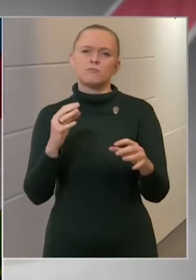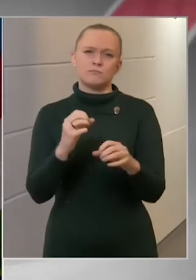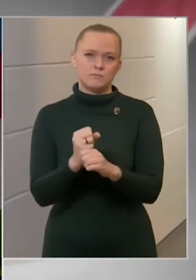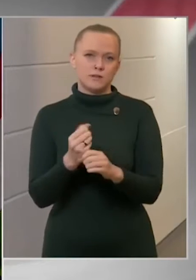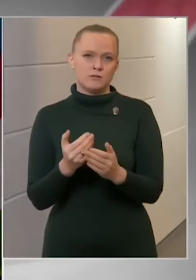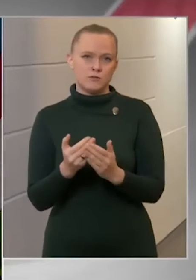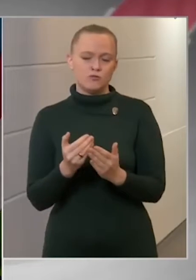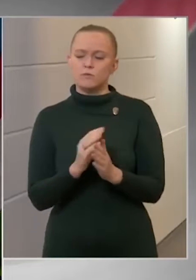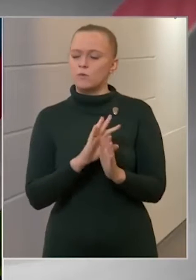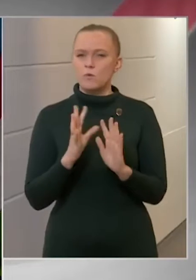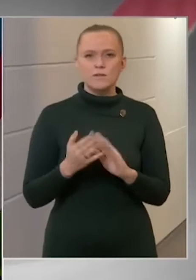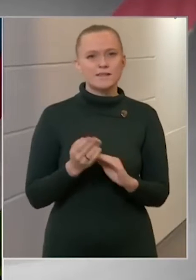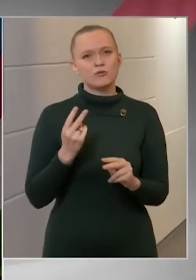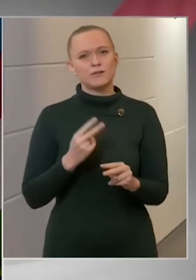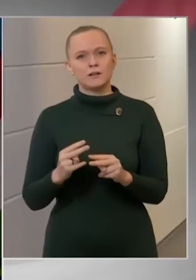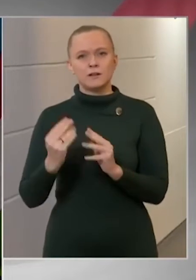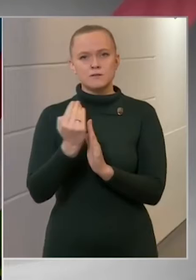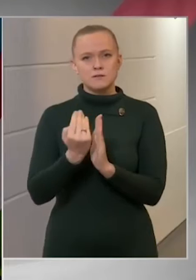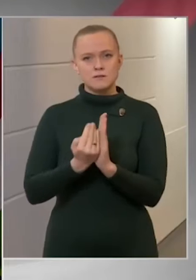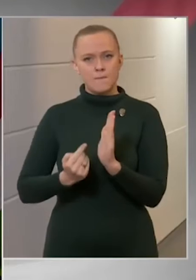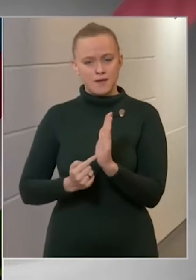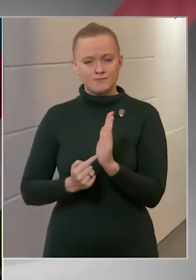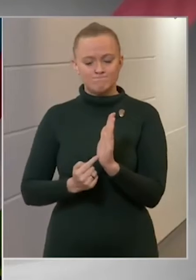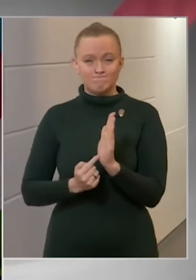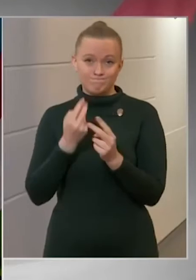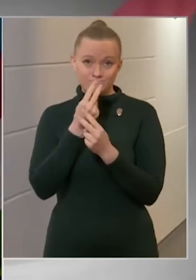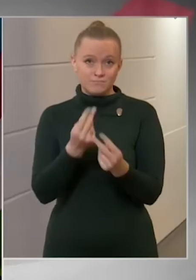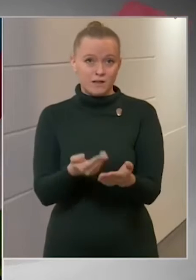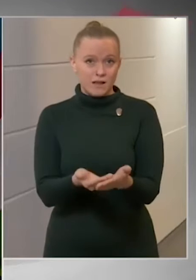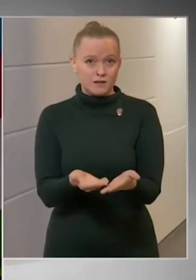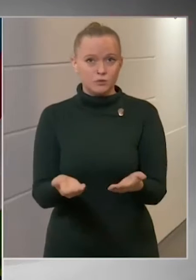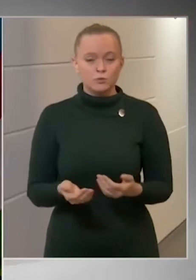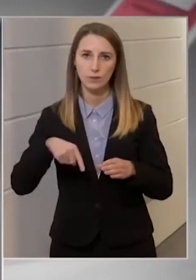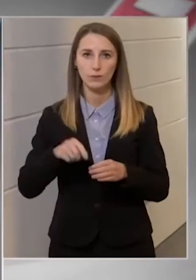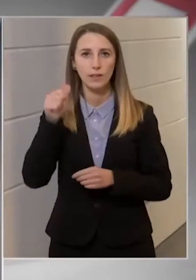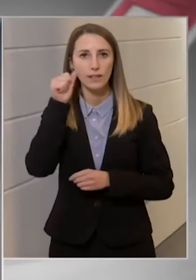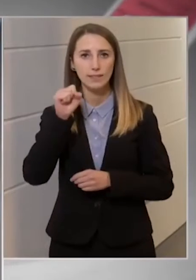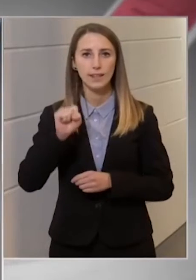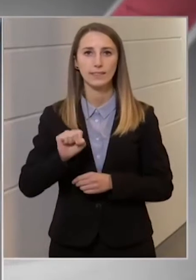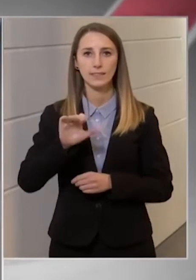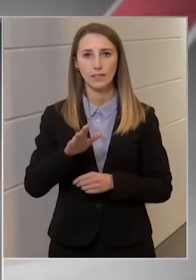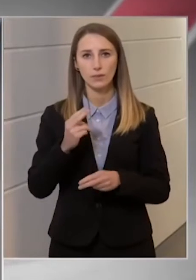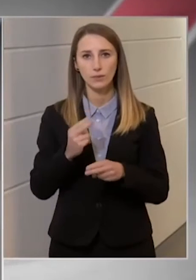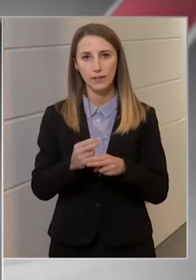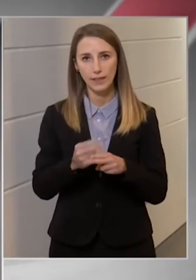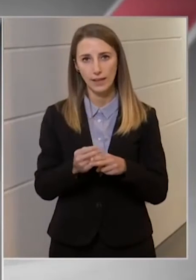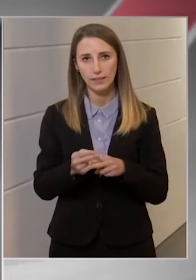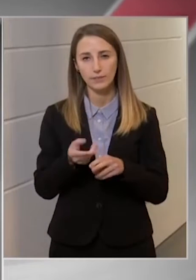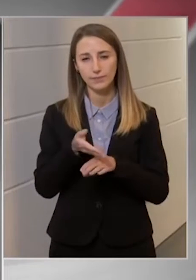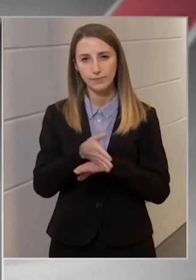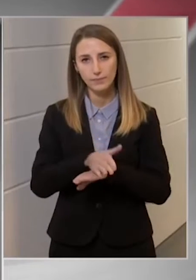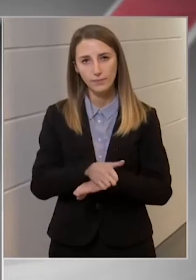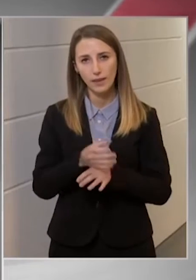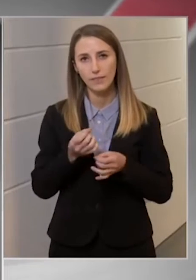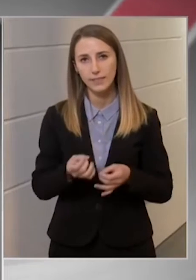járvány enyhülését várta. Az elmúlt napok adatai biztatóak voltak, most azonban ugrásszerűen megnőtt. A halálesetek száma is elég magas.